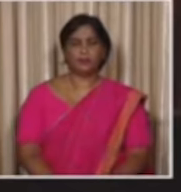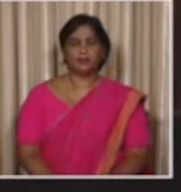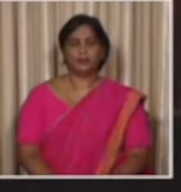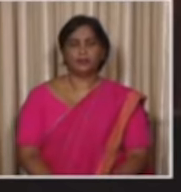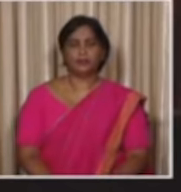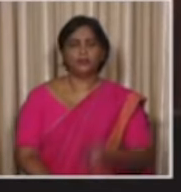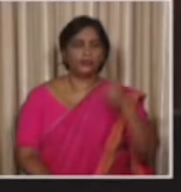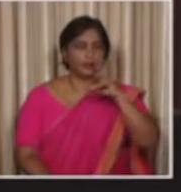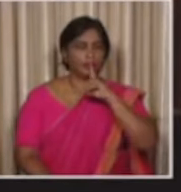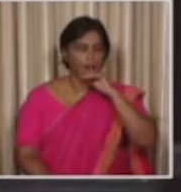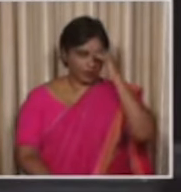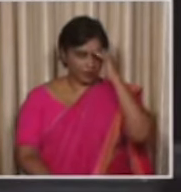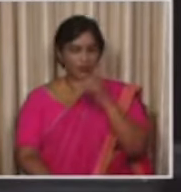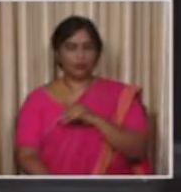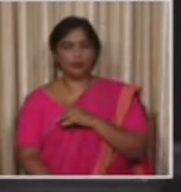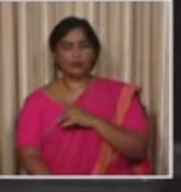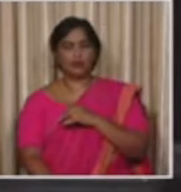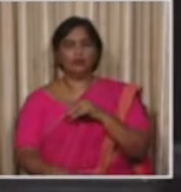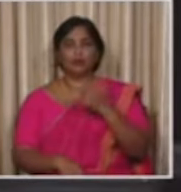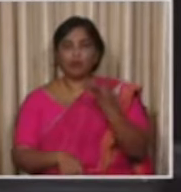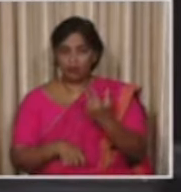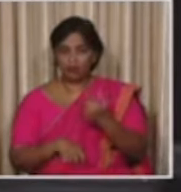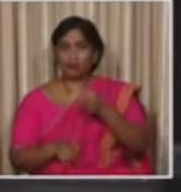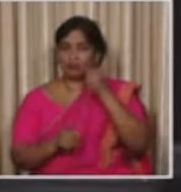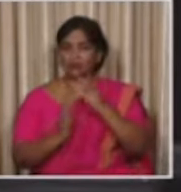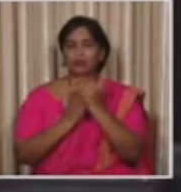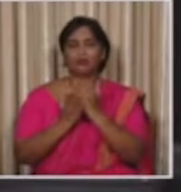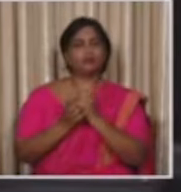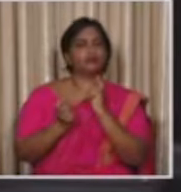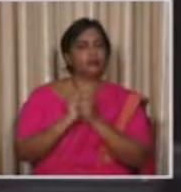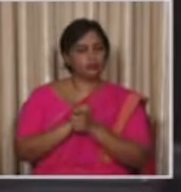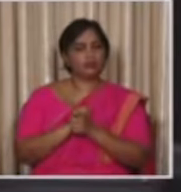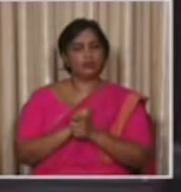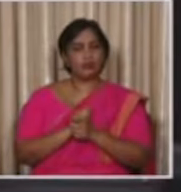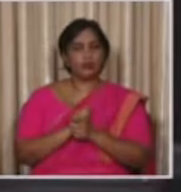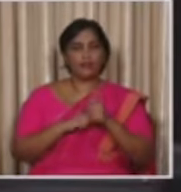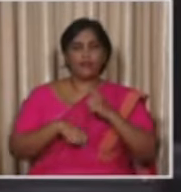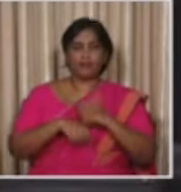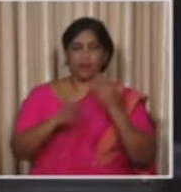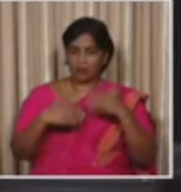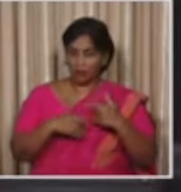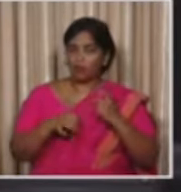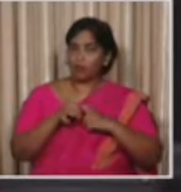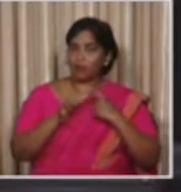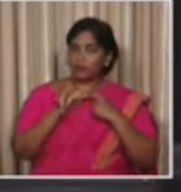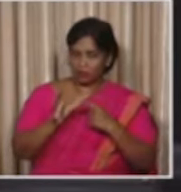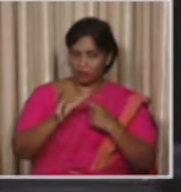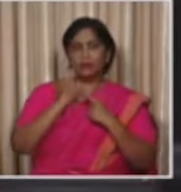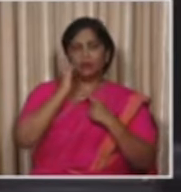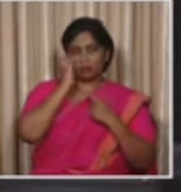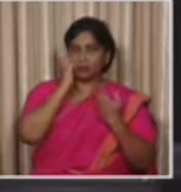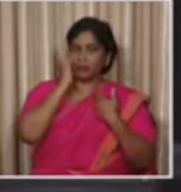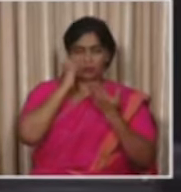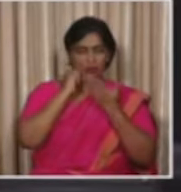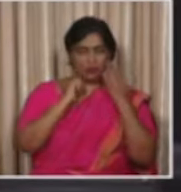යවන්නේ? දරු නියෝජ්‍ය කතානායකතුමනි අවශ්‍ය නම් ස්ථාවර නියෝග වෙනස් කරලා අපිට වැඩිපුර කාලයක් ලබා දෙනවා නම් ප්‍රශ්න වලට පිළිතුරු දෙන්න